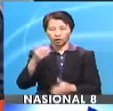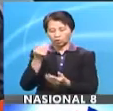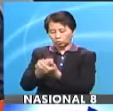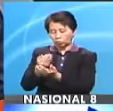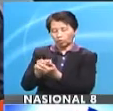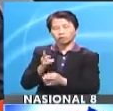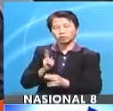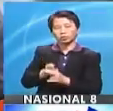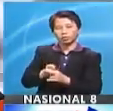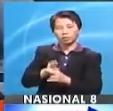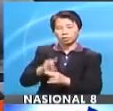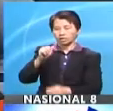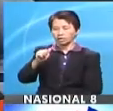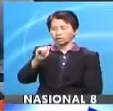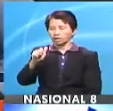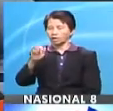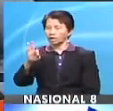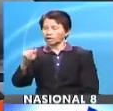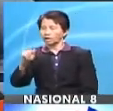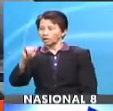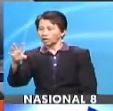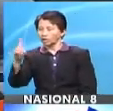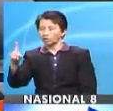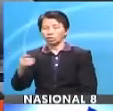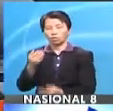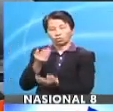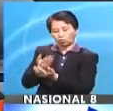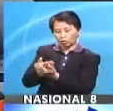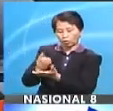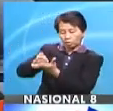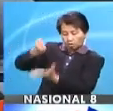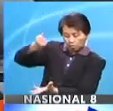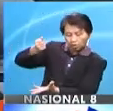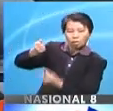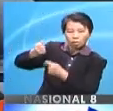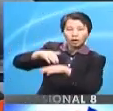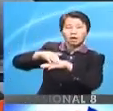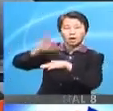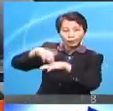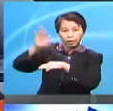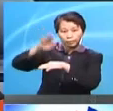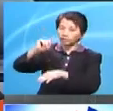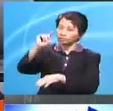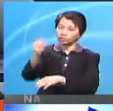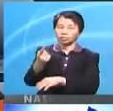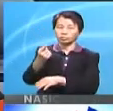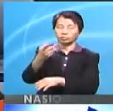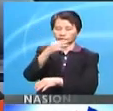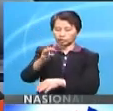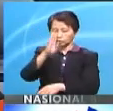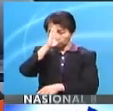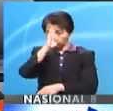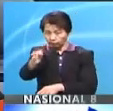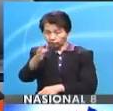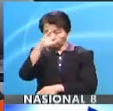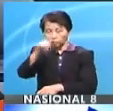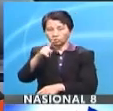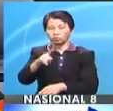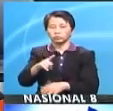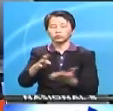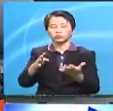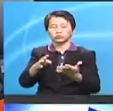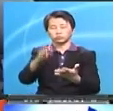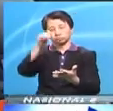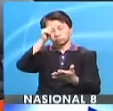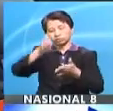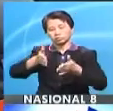dipanggil dengan al-faid Wang ini adalah untuk tujuan lebihan-lebihan sahaja dan fokusnya ialah untuk fisabilillah